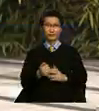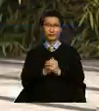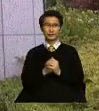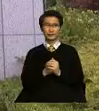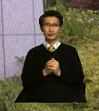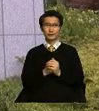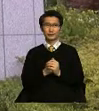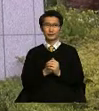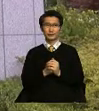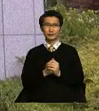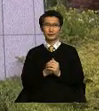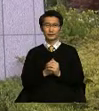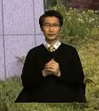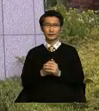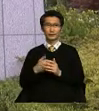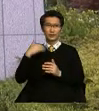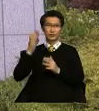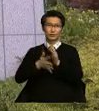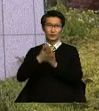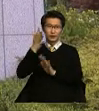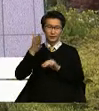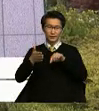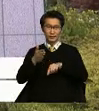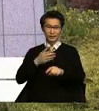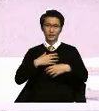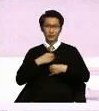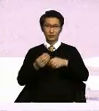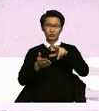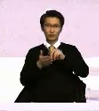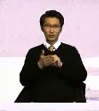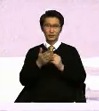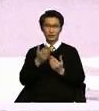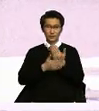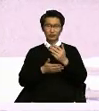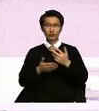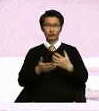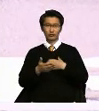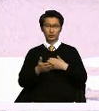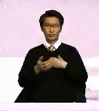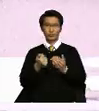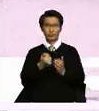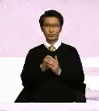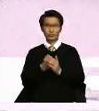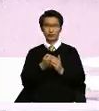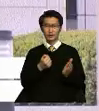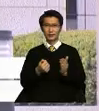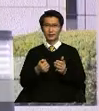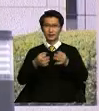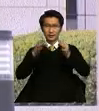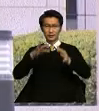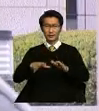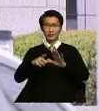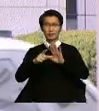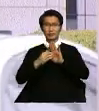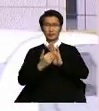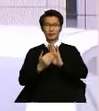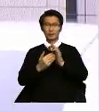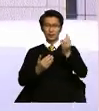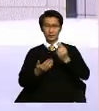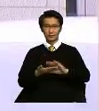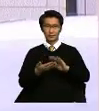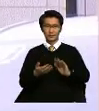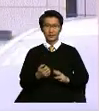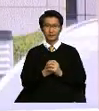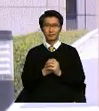겁니다. 한편 의정부시는 지하상가 안전에 문제가 발생할 수 있다는 이유를 들며 당시 불가 입장을